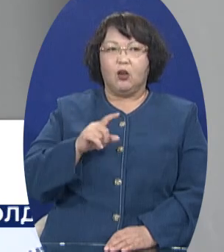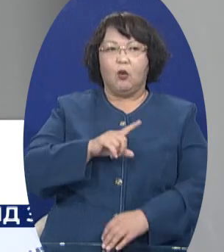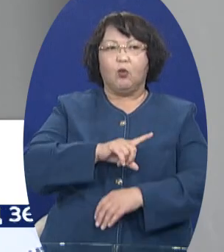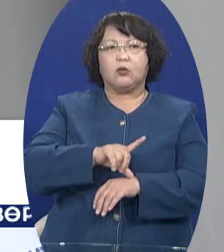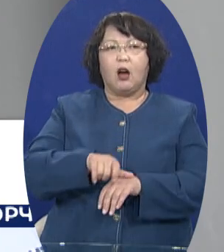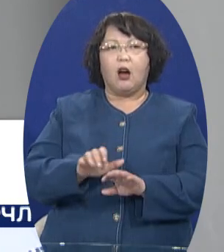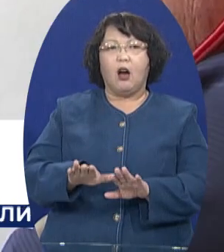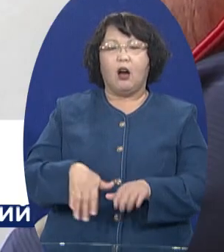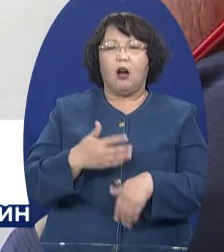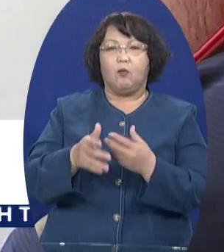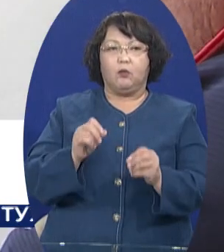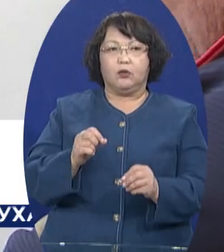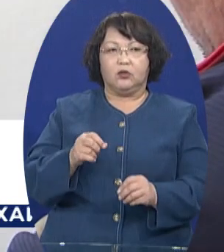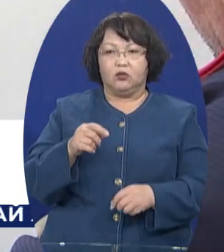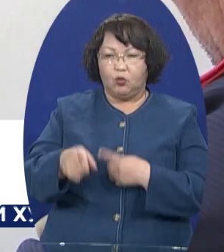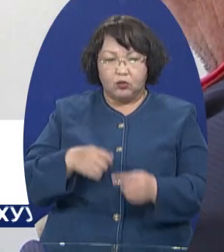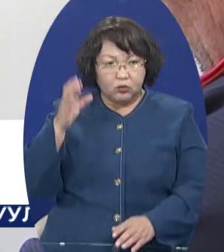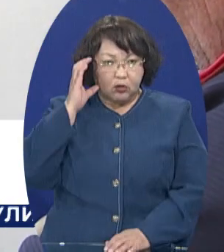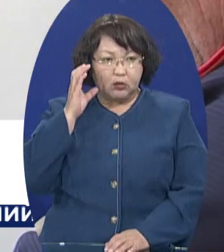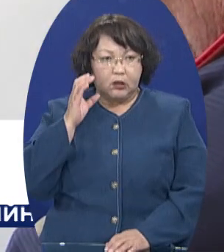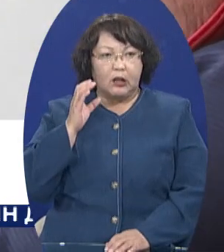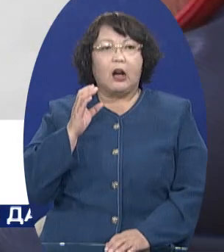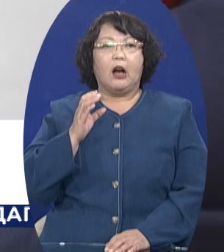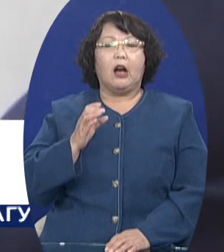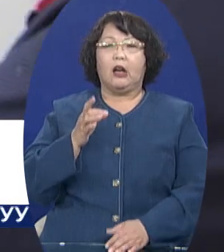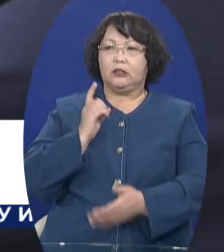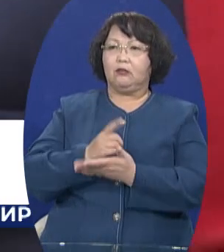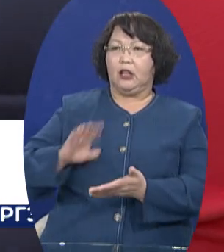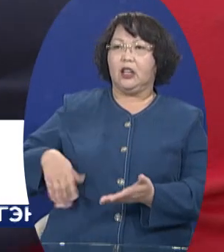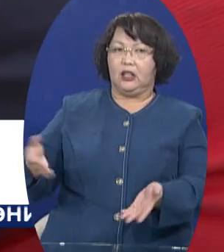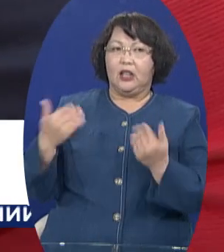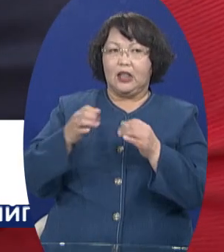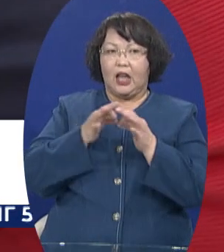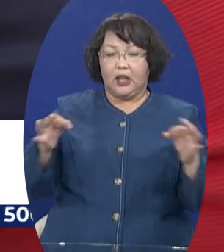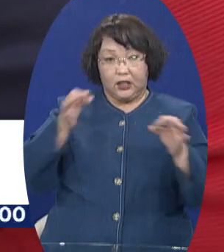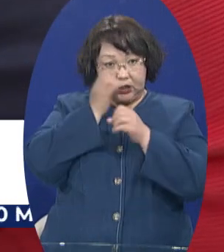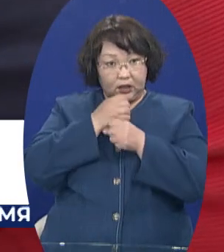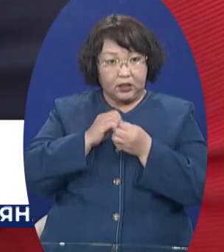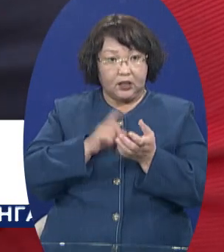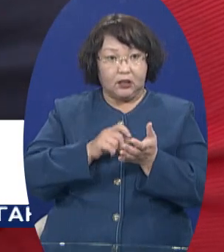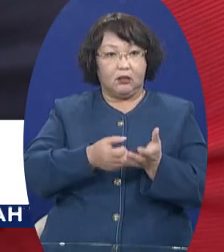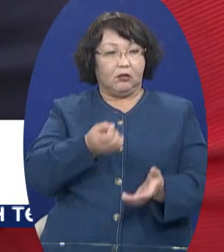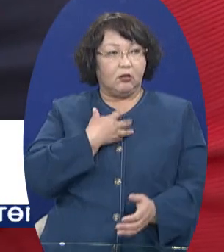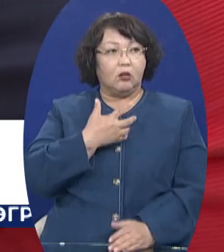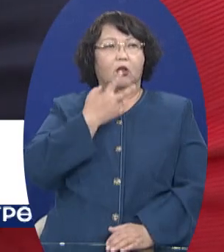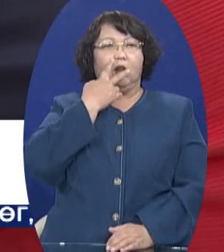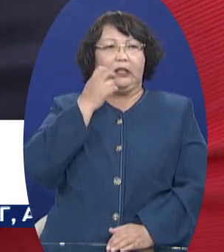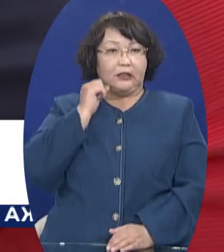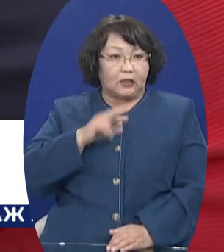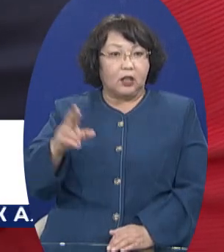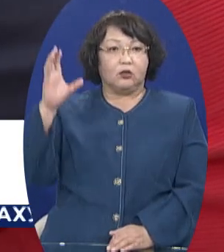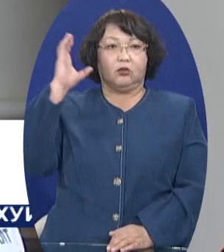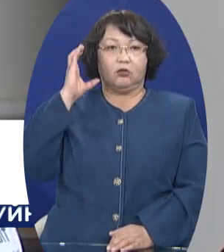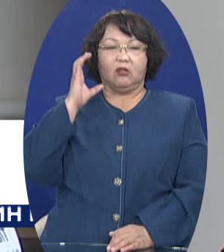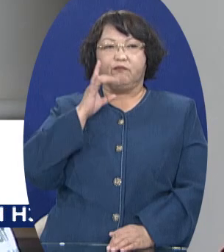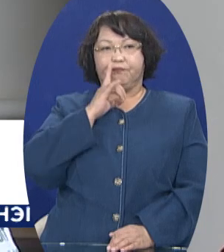надад чааштайгаа ирээд ингээд үзүүлээрээ зөвлөгөө өгөн шүү. Энэ чаашаа бүр нарийн шинжилгээг нь өгөн шүү гэж хэлж байгаа. Надад сайн мэдлээ маш их